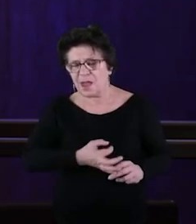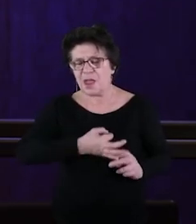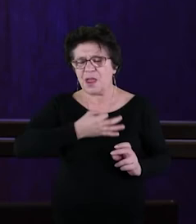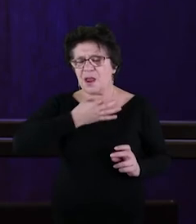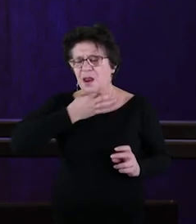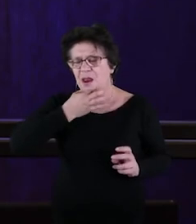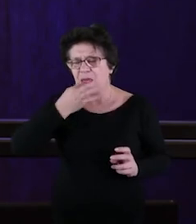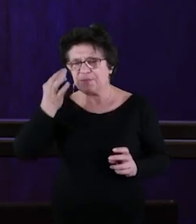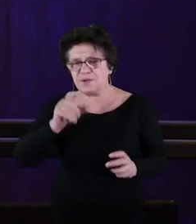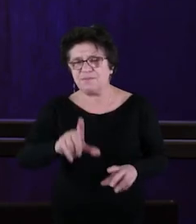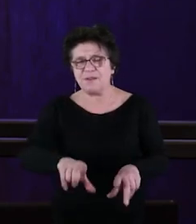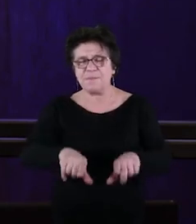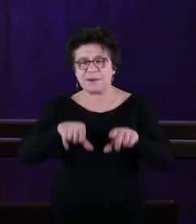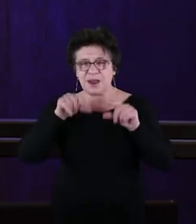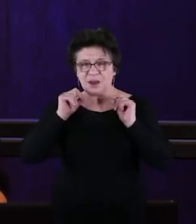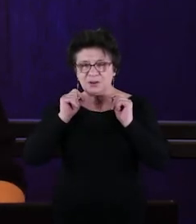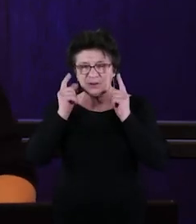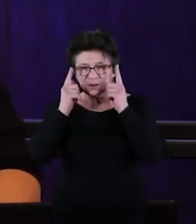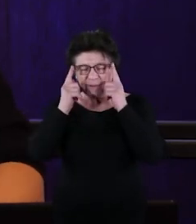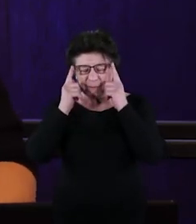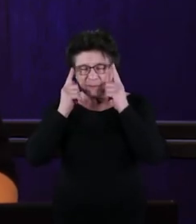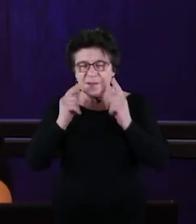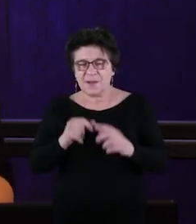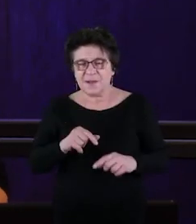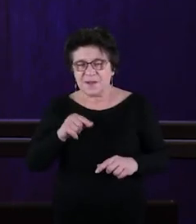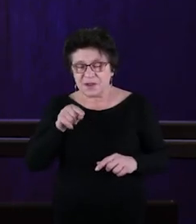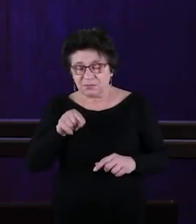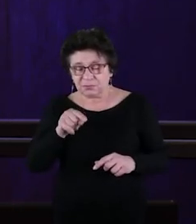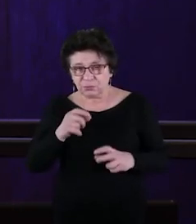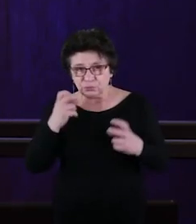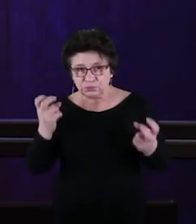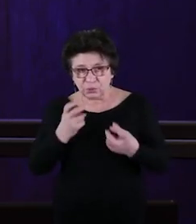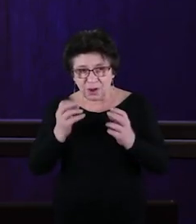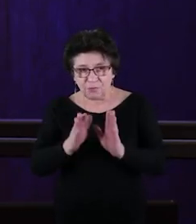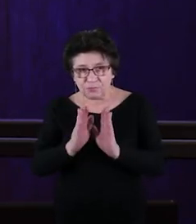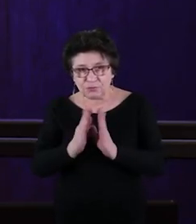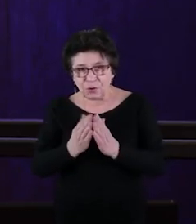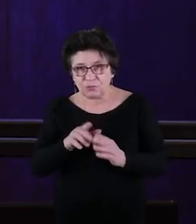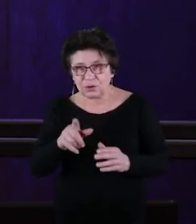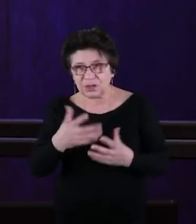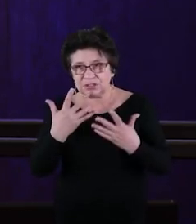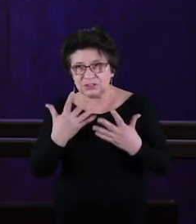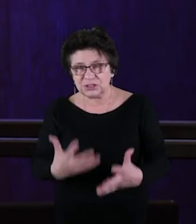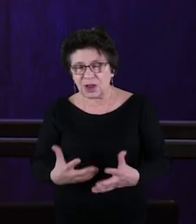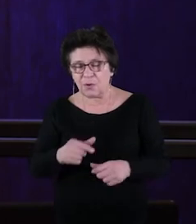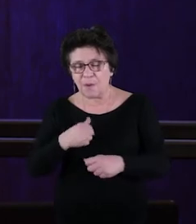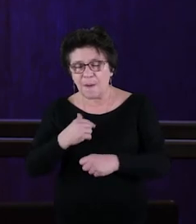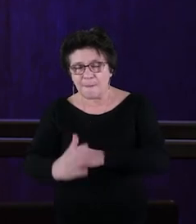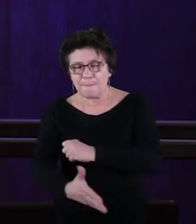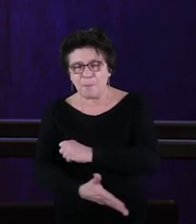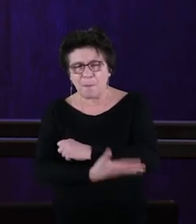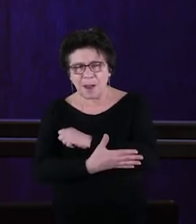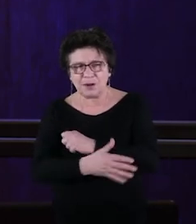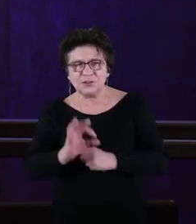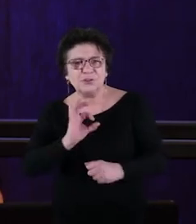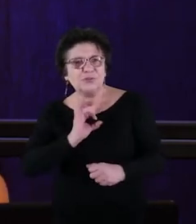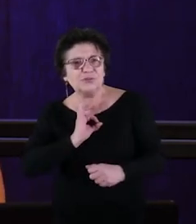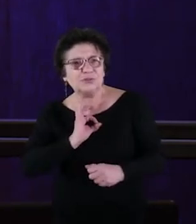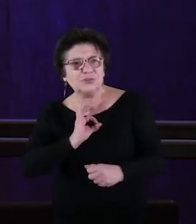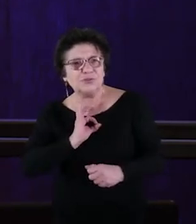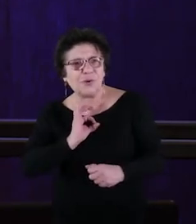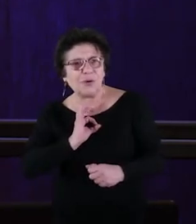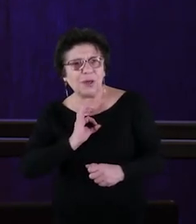jakby poparcia swoich tez które które sobie wymyślił i